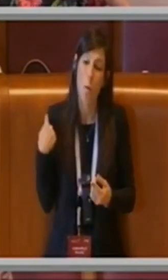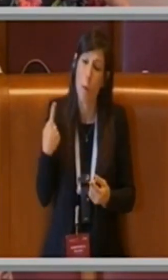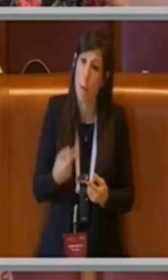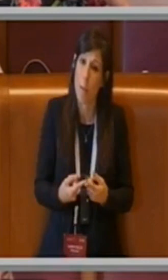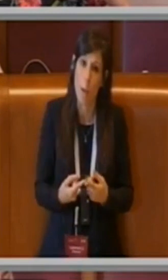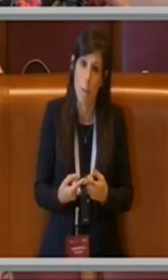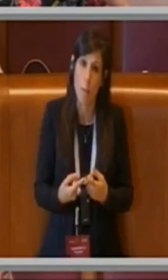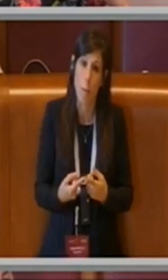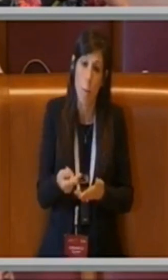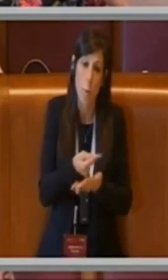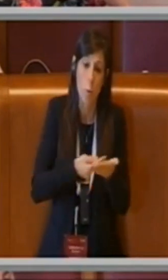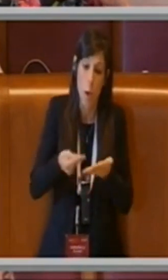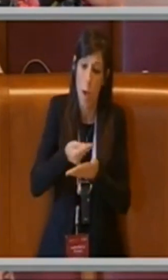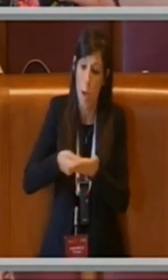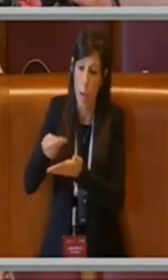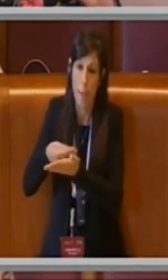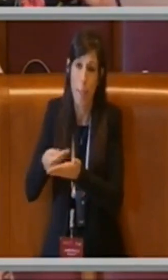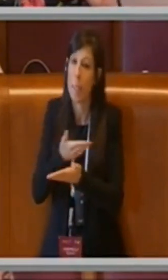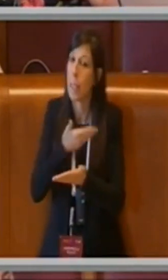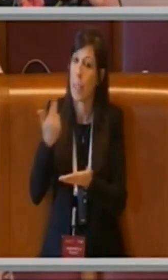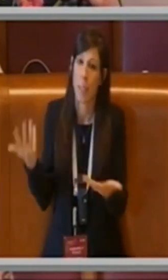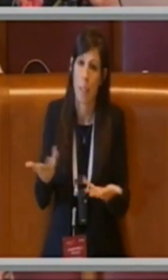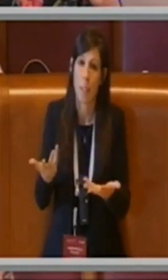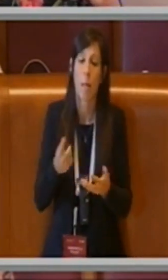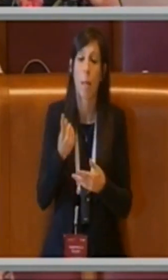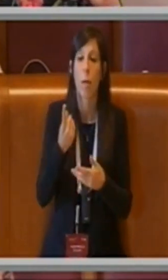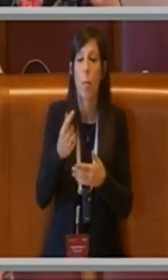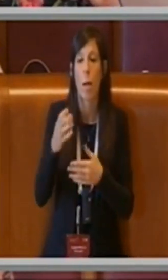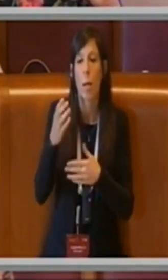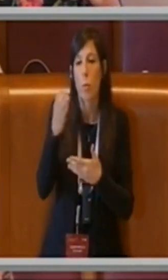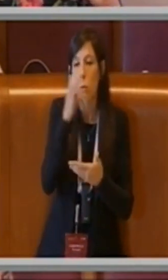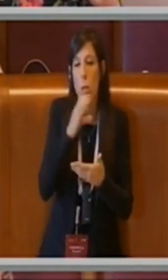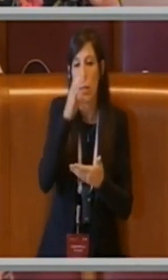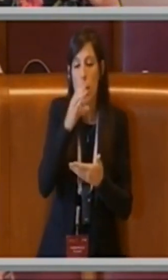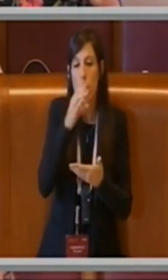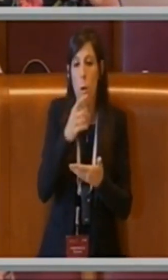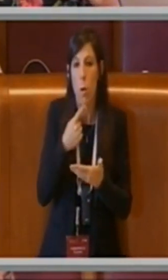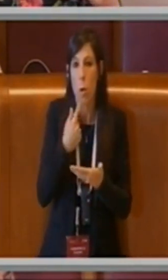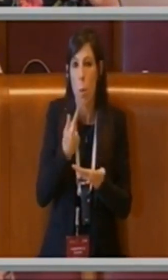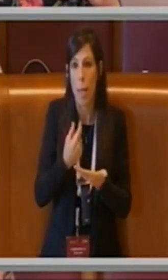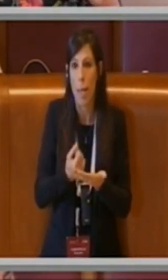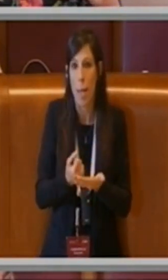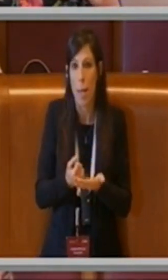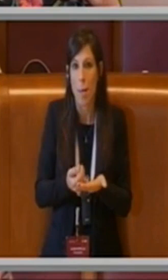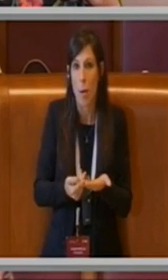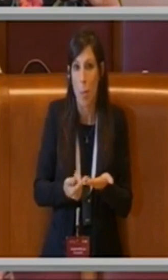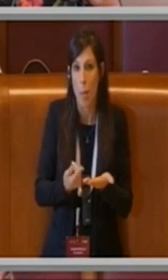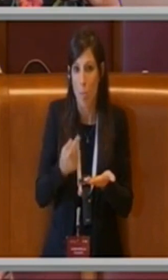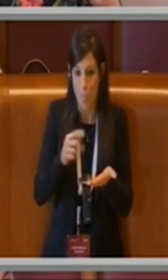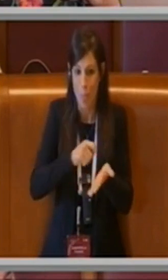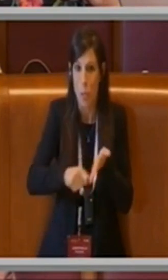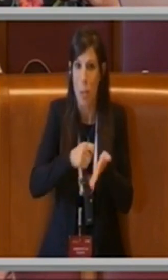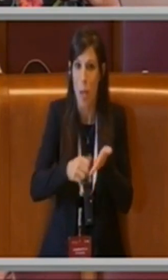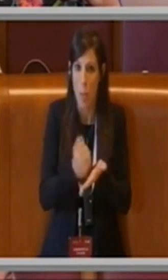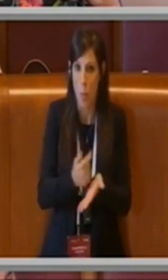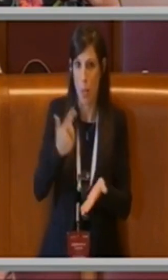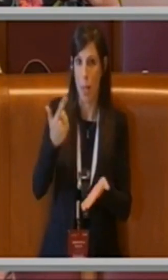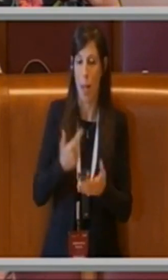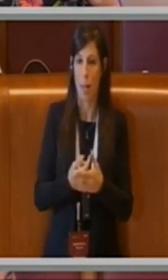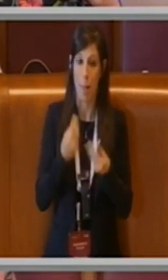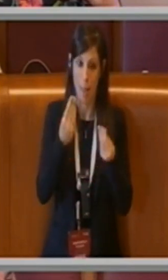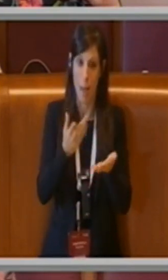precedenti progettazioni sono dare risalto a queste eccellenze, perché poi vi è artigianato